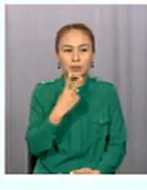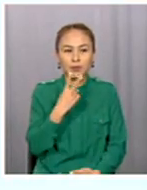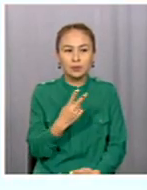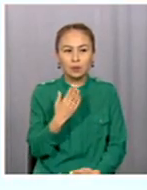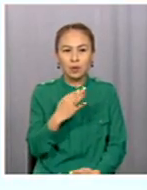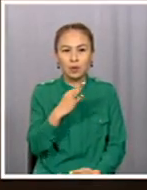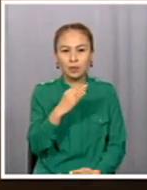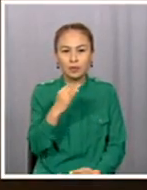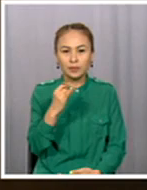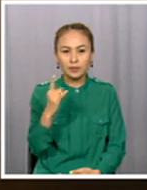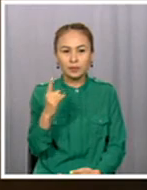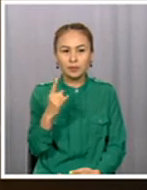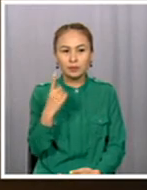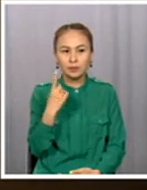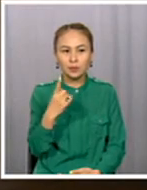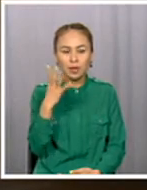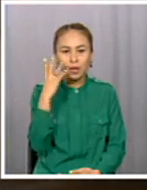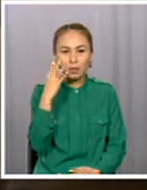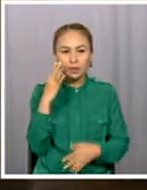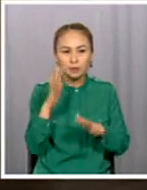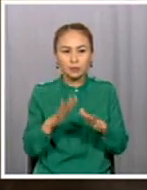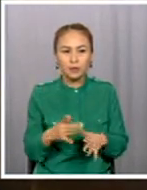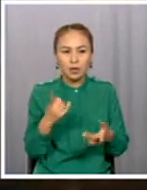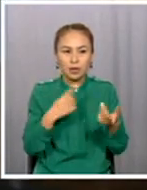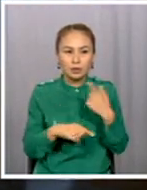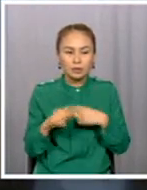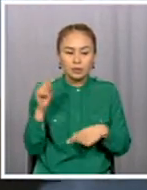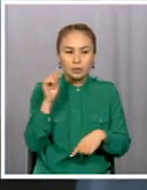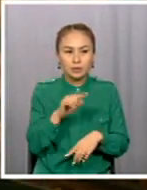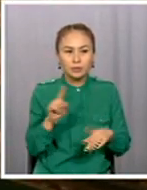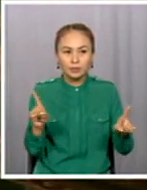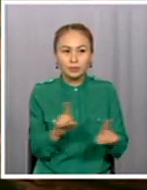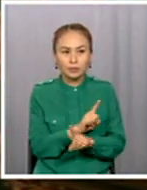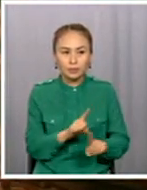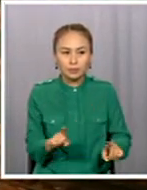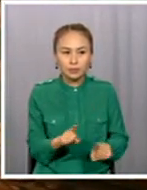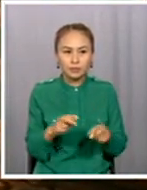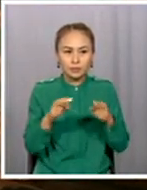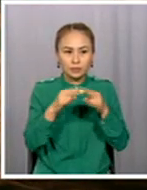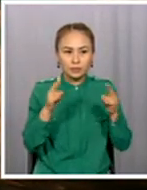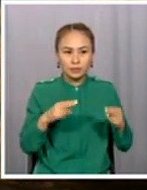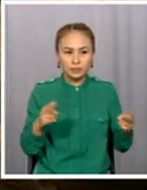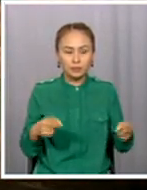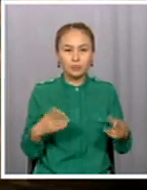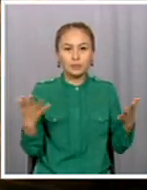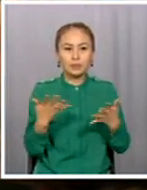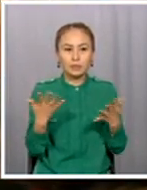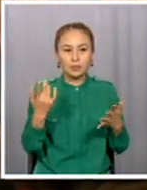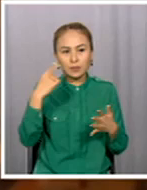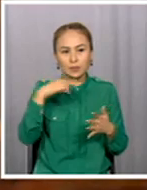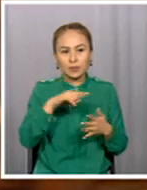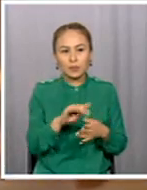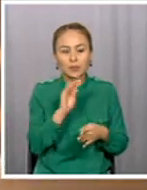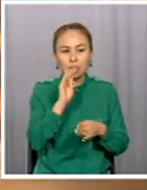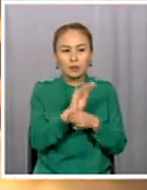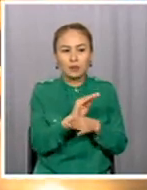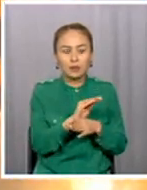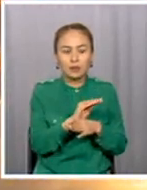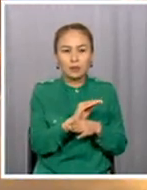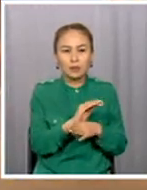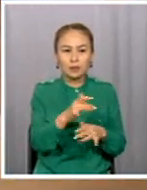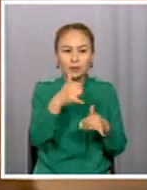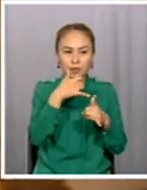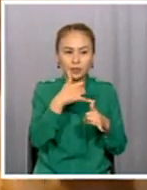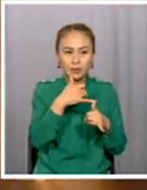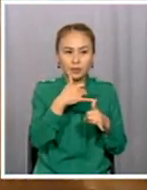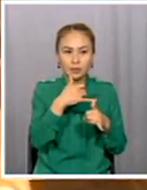Алматы музейінде тұр. Кесенеге қайта оралайық. Қазір ғимарат қандай? Жоспар бойынша ғимарат қасбетінің бойымен